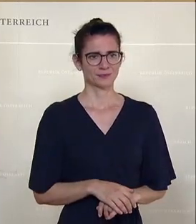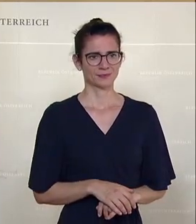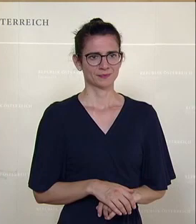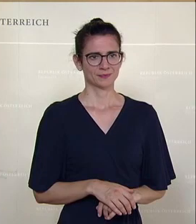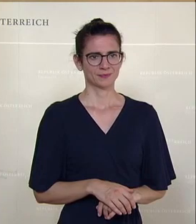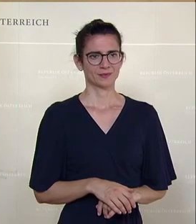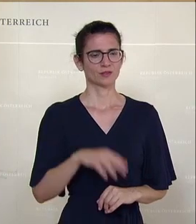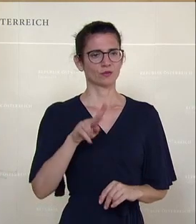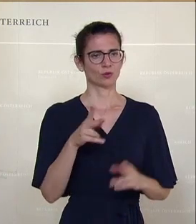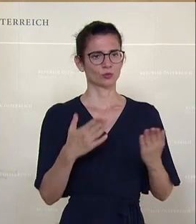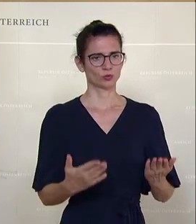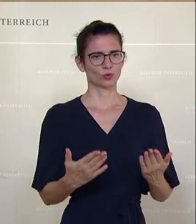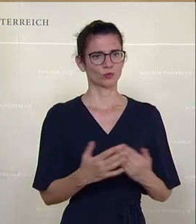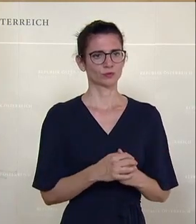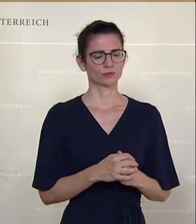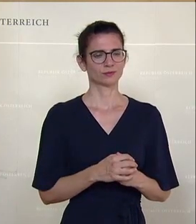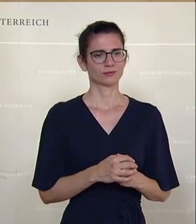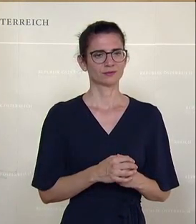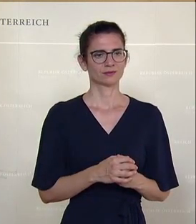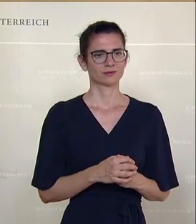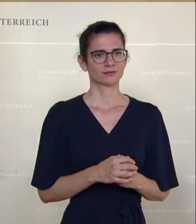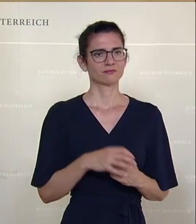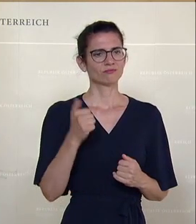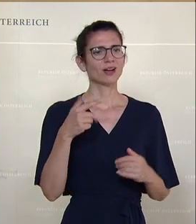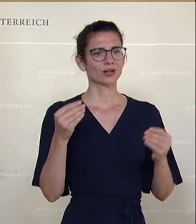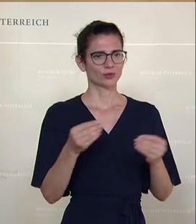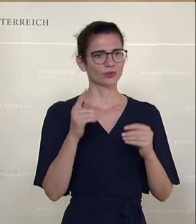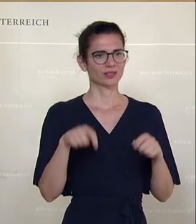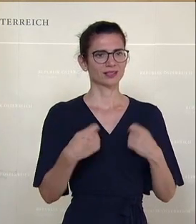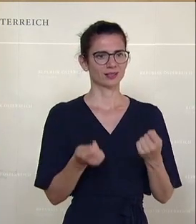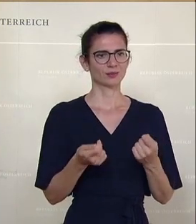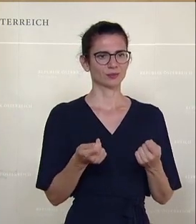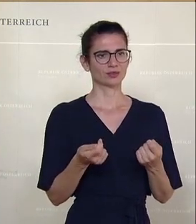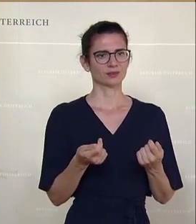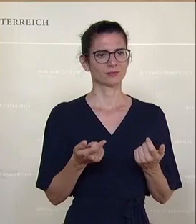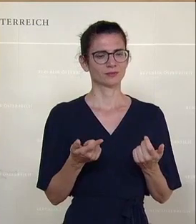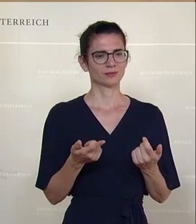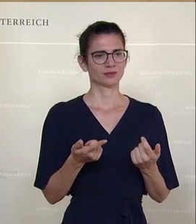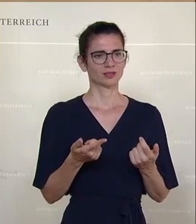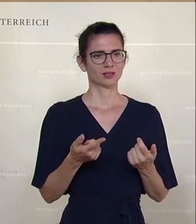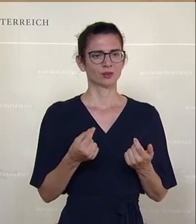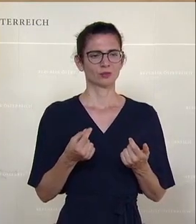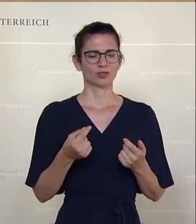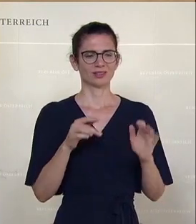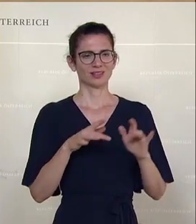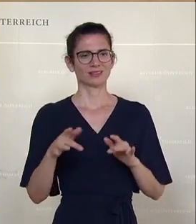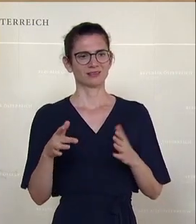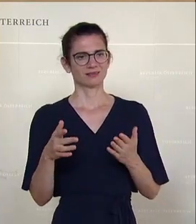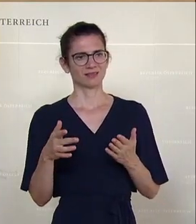ist, lässt sich vielleicht da und dort auch erklären. Wir haben einen Zug, der geht in die Richtung,